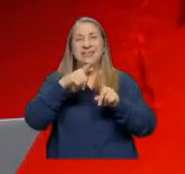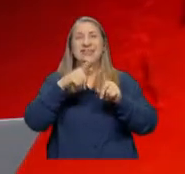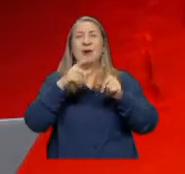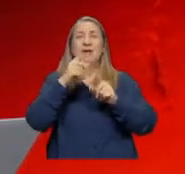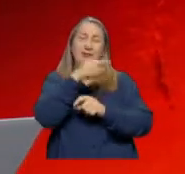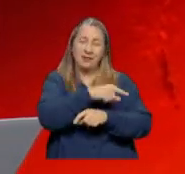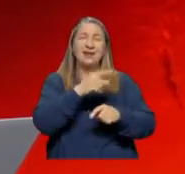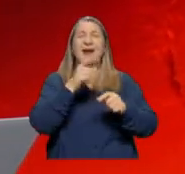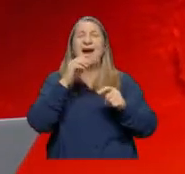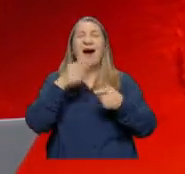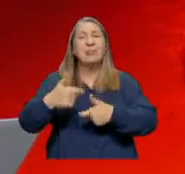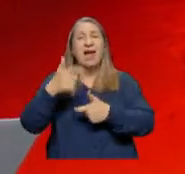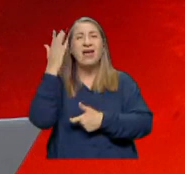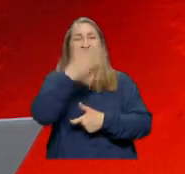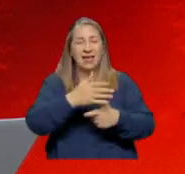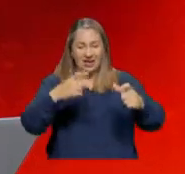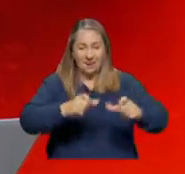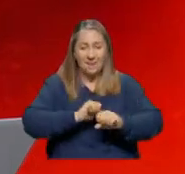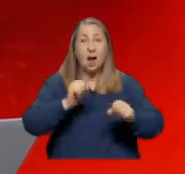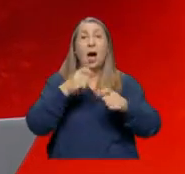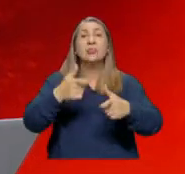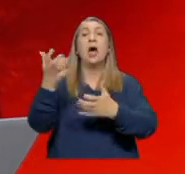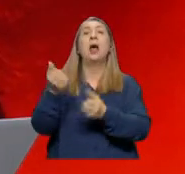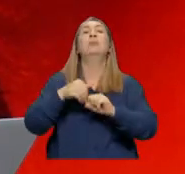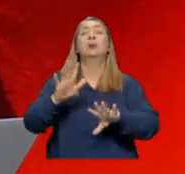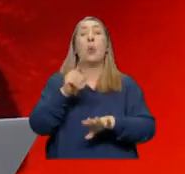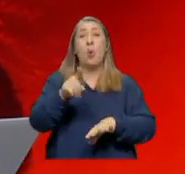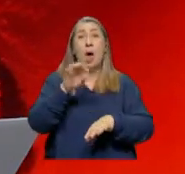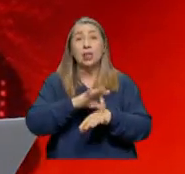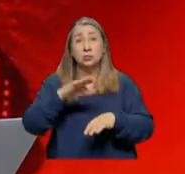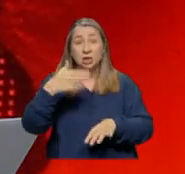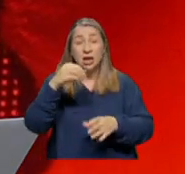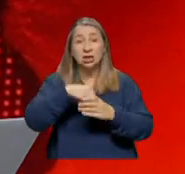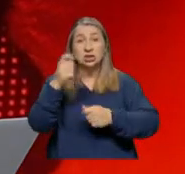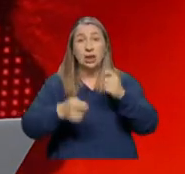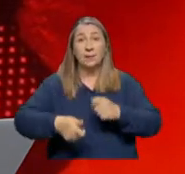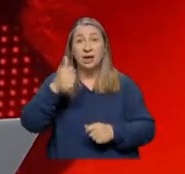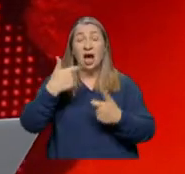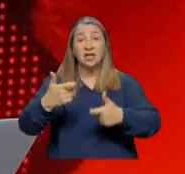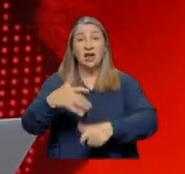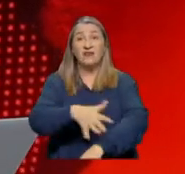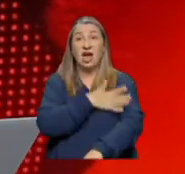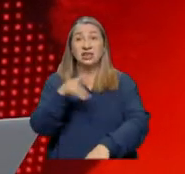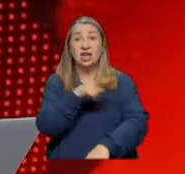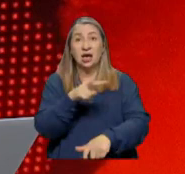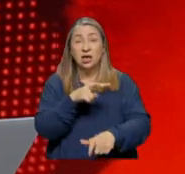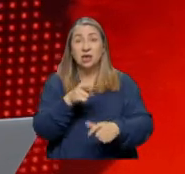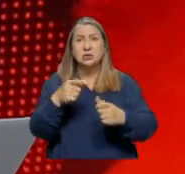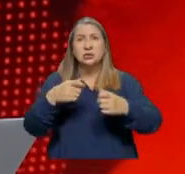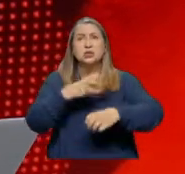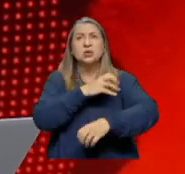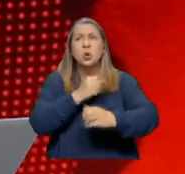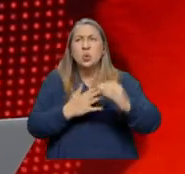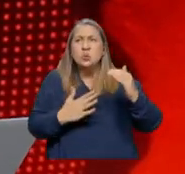mayın döşemek için yola çıktı an o hataya alınmadı Dün o anlardan sonra içişleri bakanı ve Hatay Valisi ile arasında